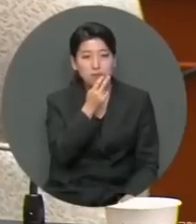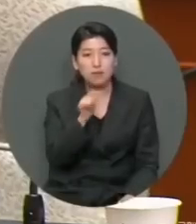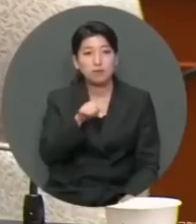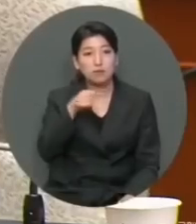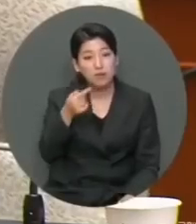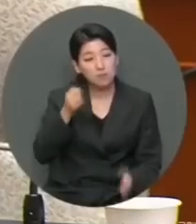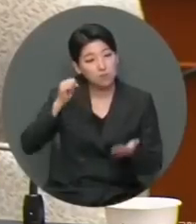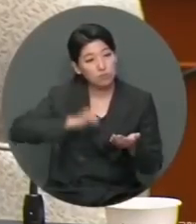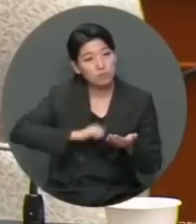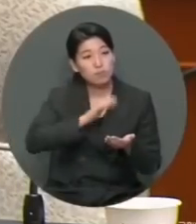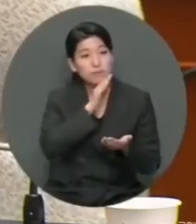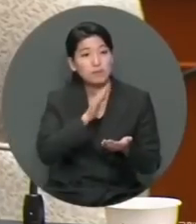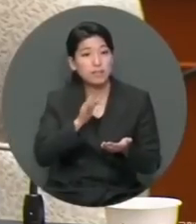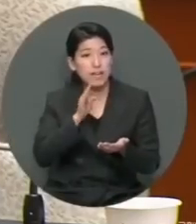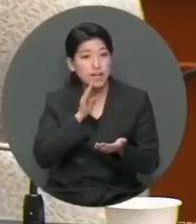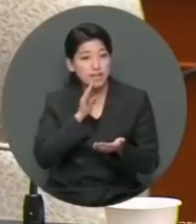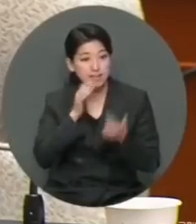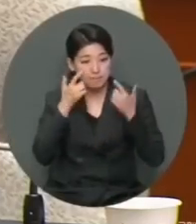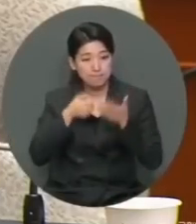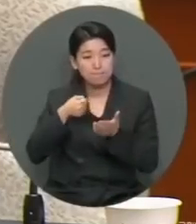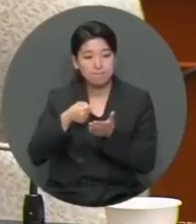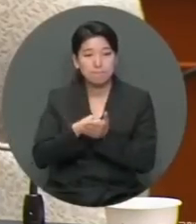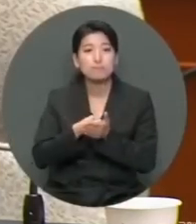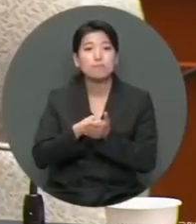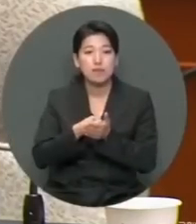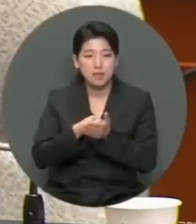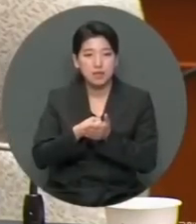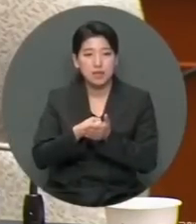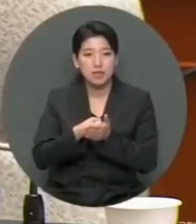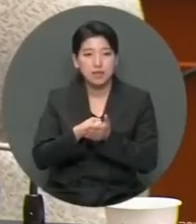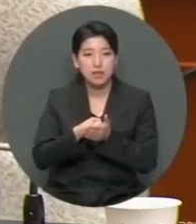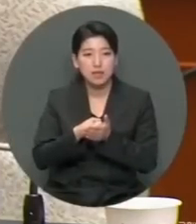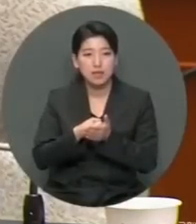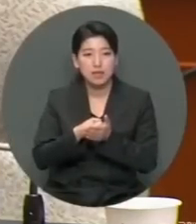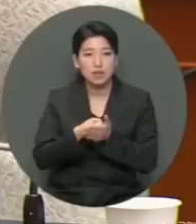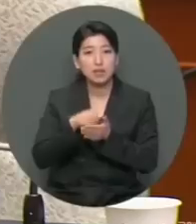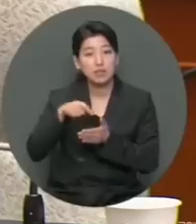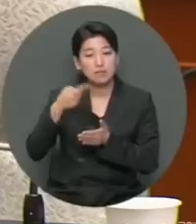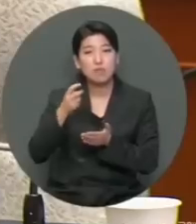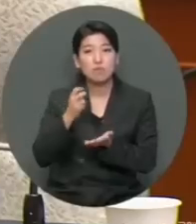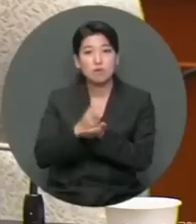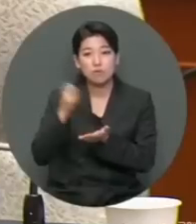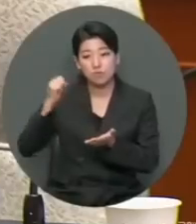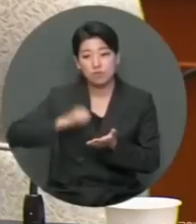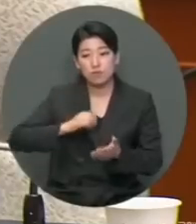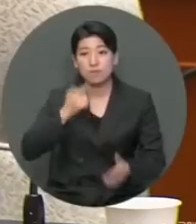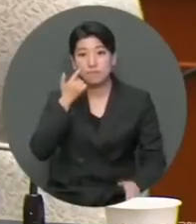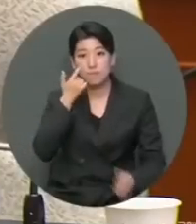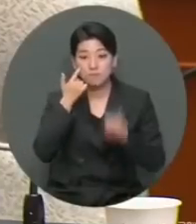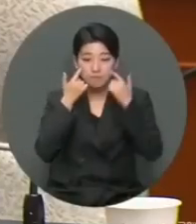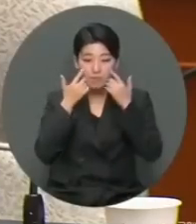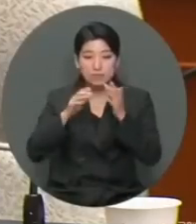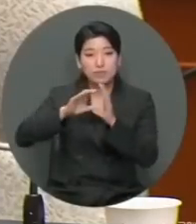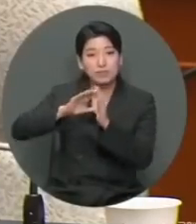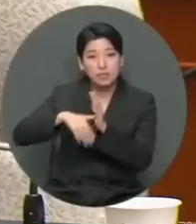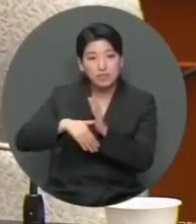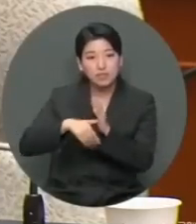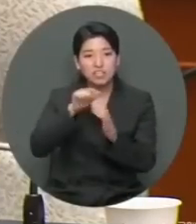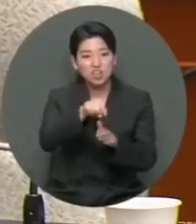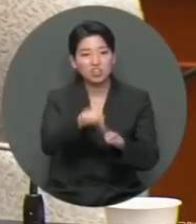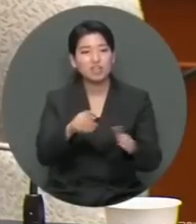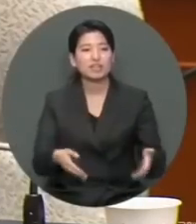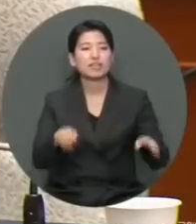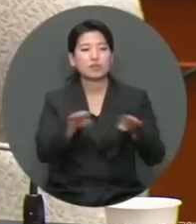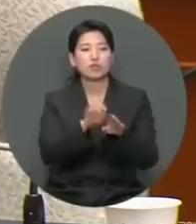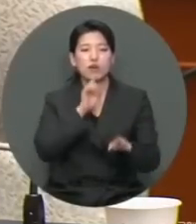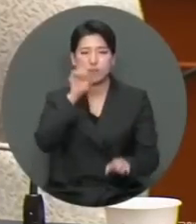행위 여부를 확정한 다음에 위반 행위가 이게 맞다라는 판단이 들면 기관 고발을 하게